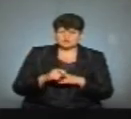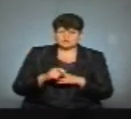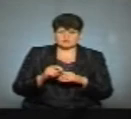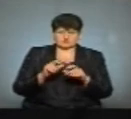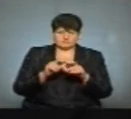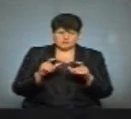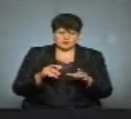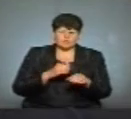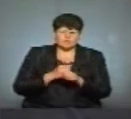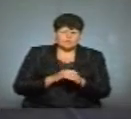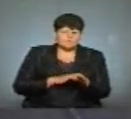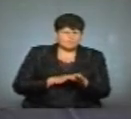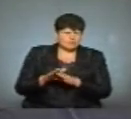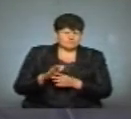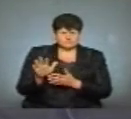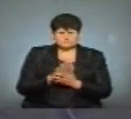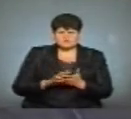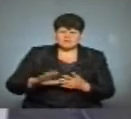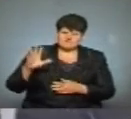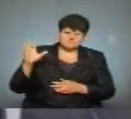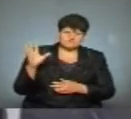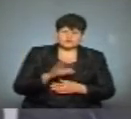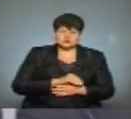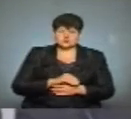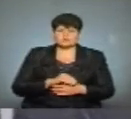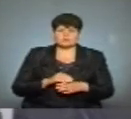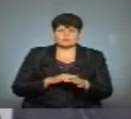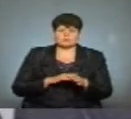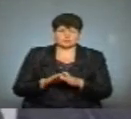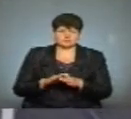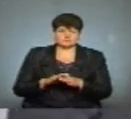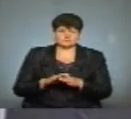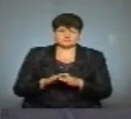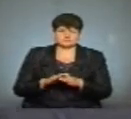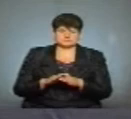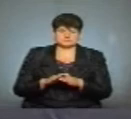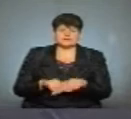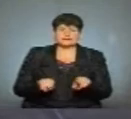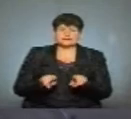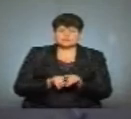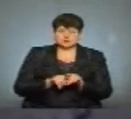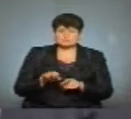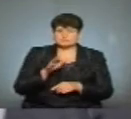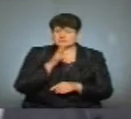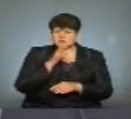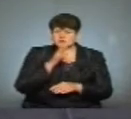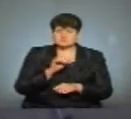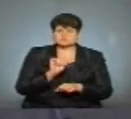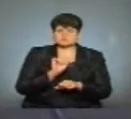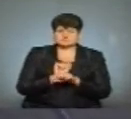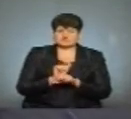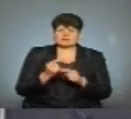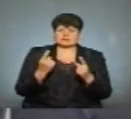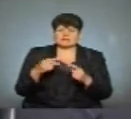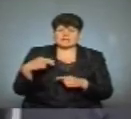повна дезінфекція всього – салону, повністю всього транспортного засобу. Також під час відстоїв, великих